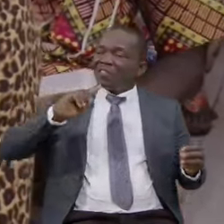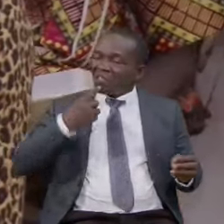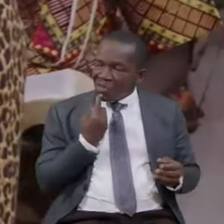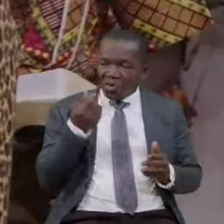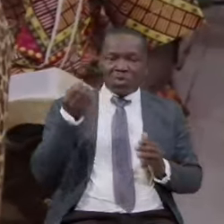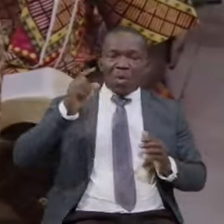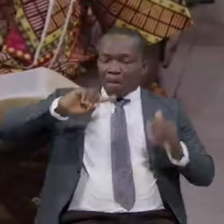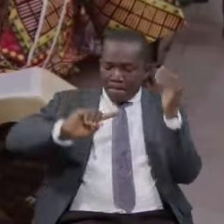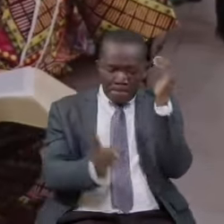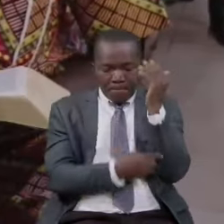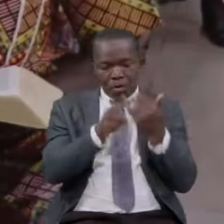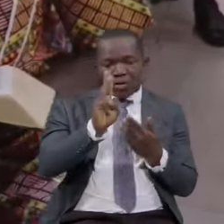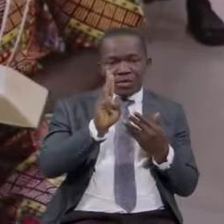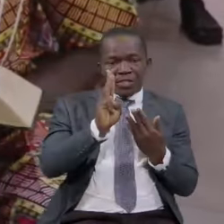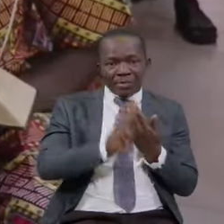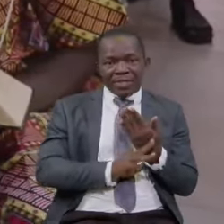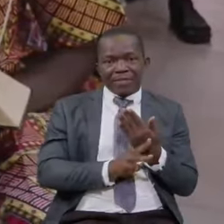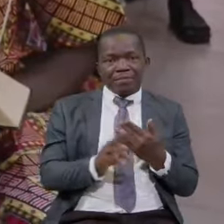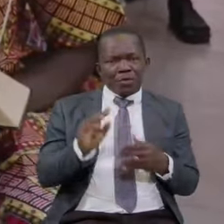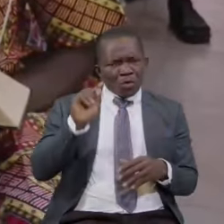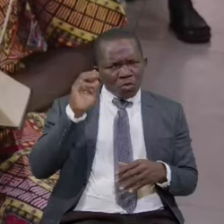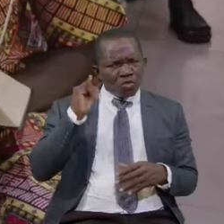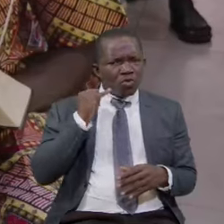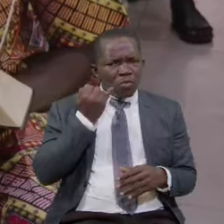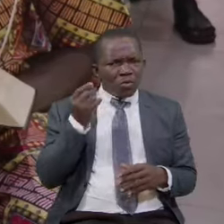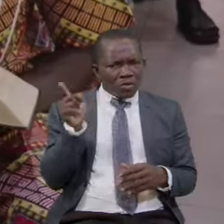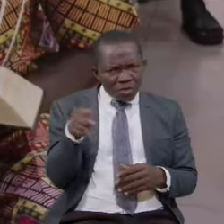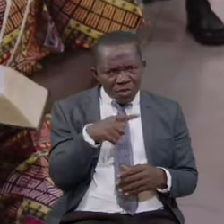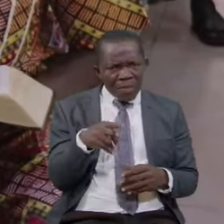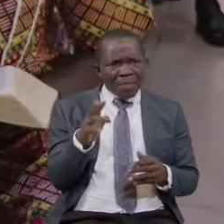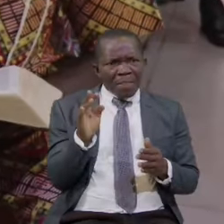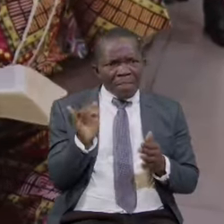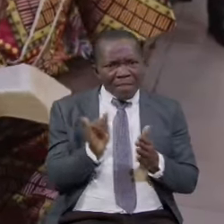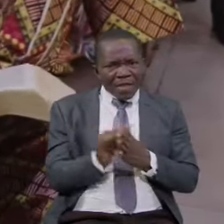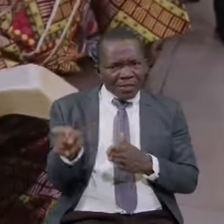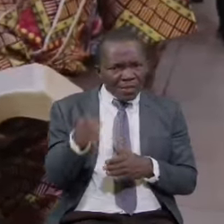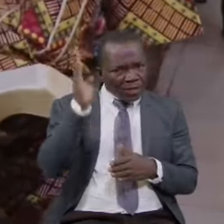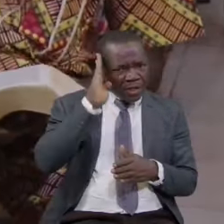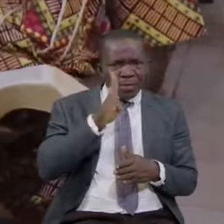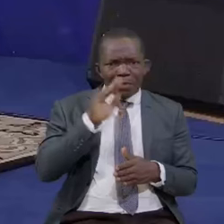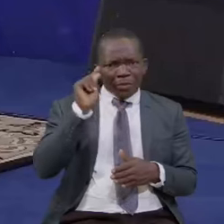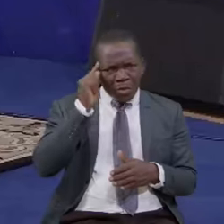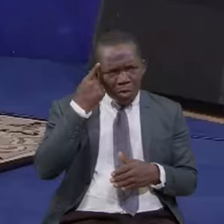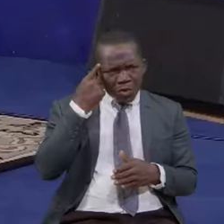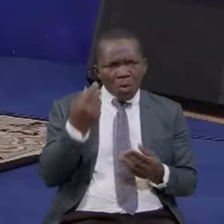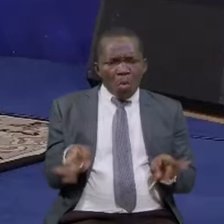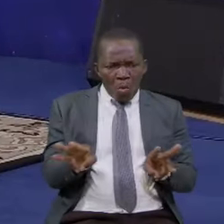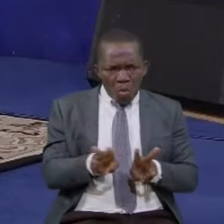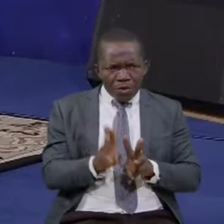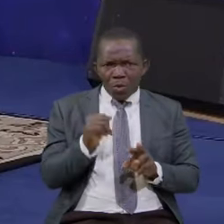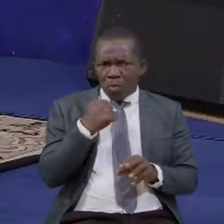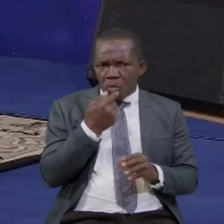sera jugé digne celui qui aura foulé au pied le Fils